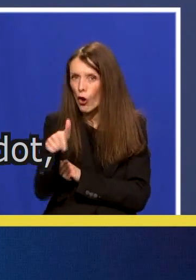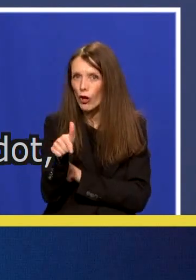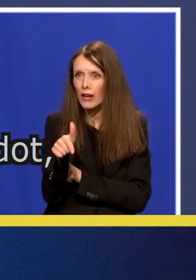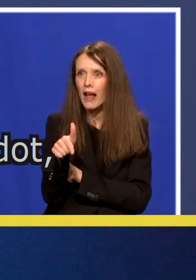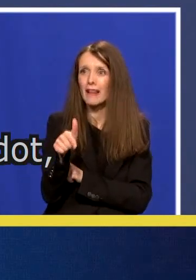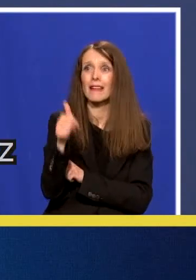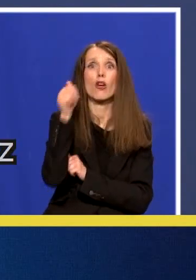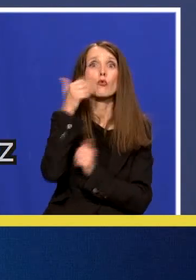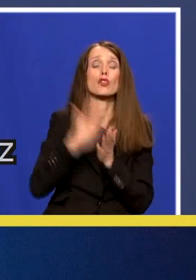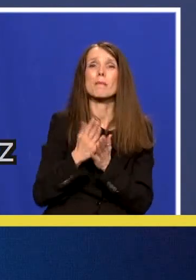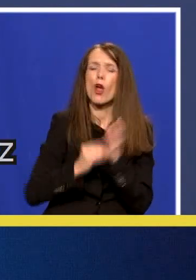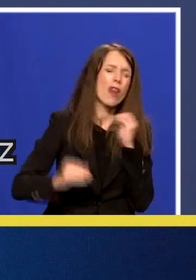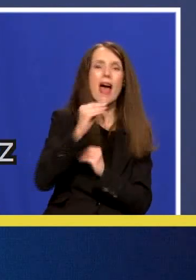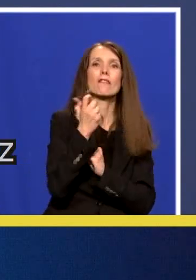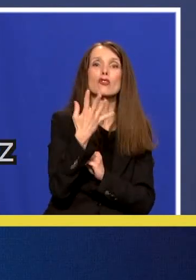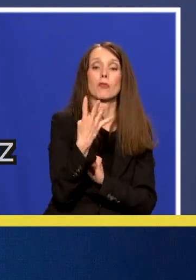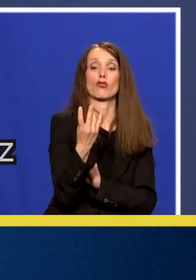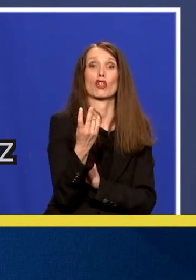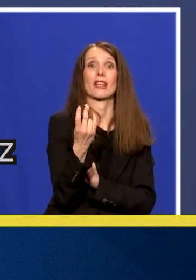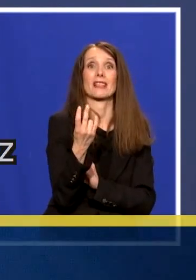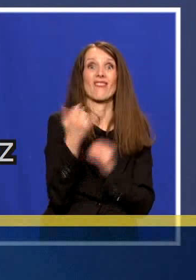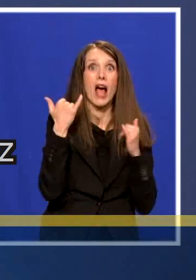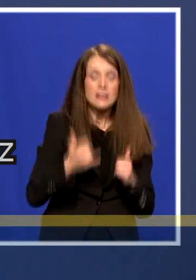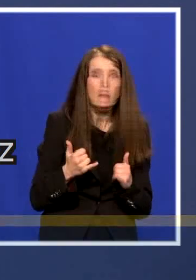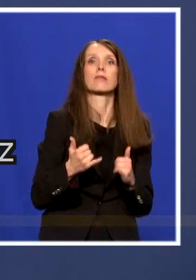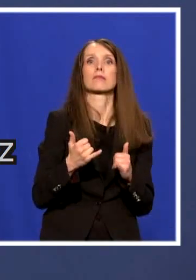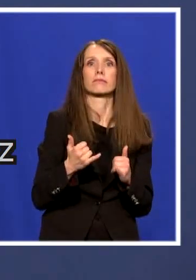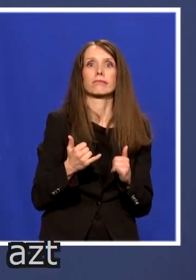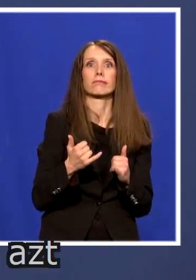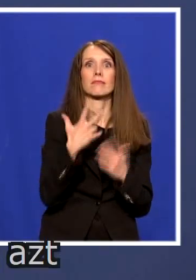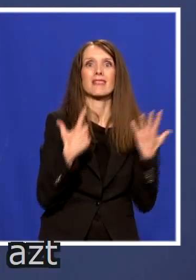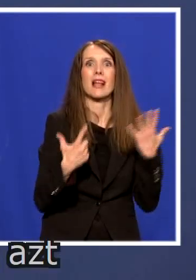broj je bio juče 42, danas je već 71.